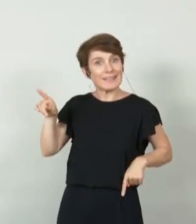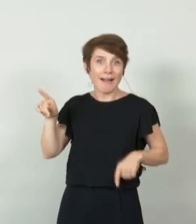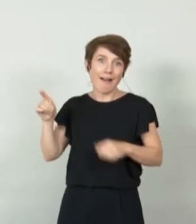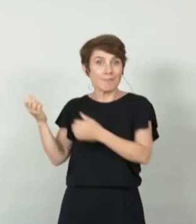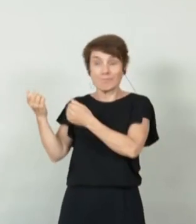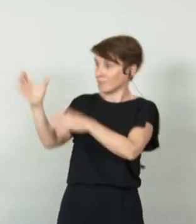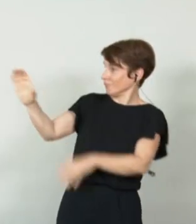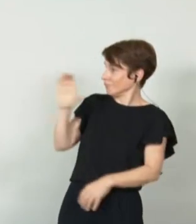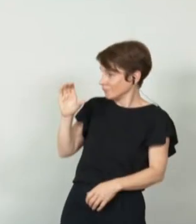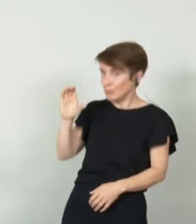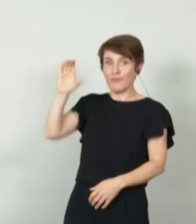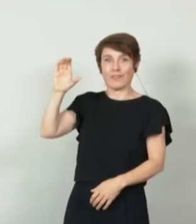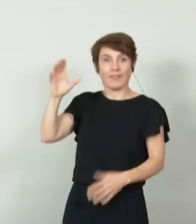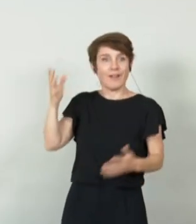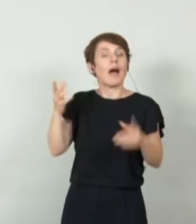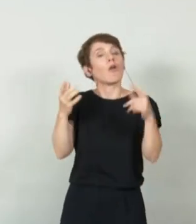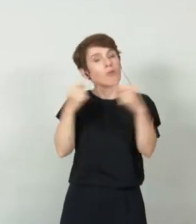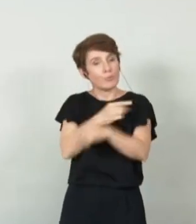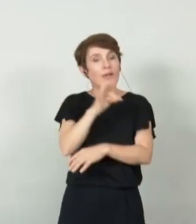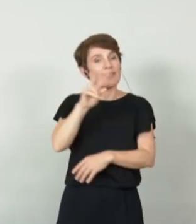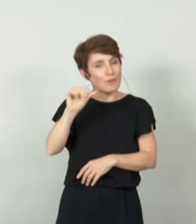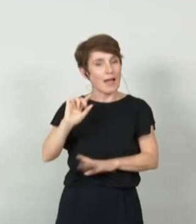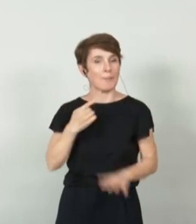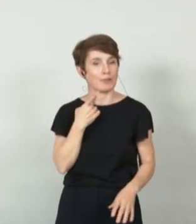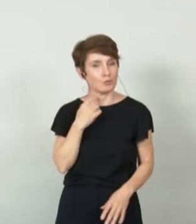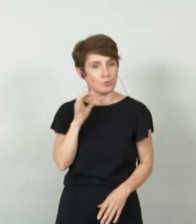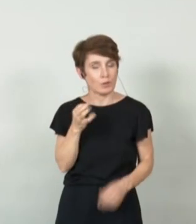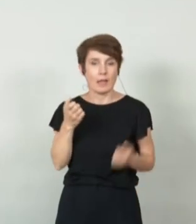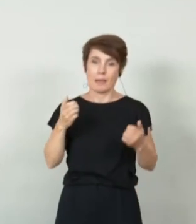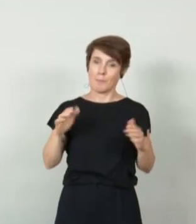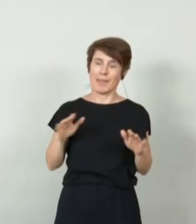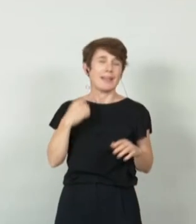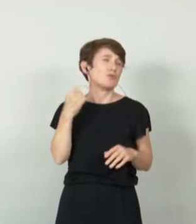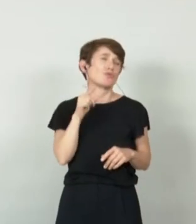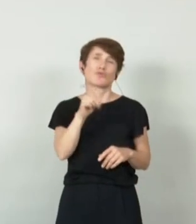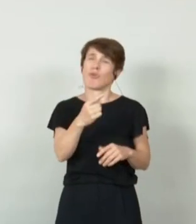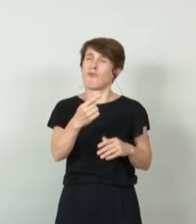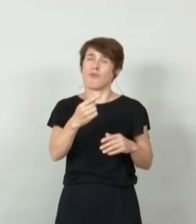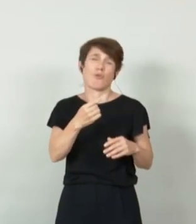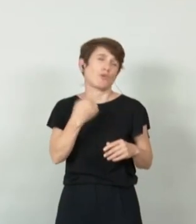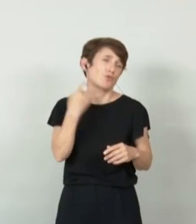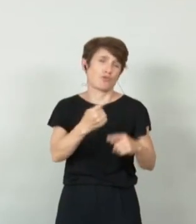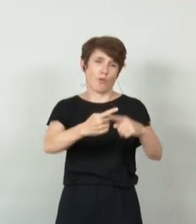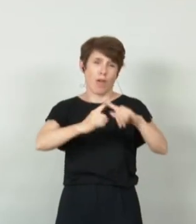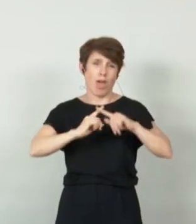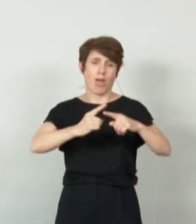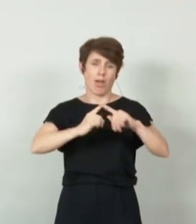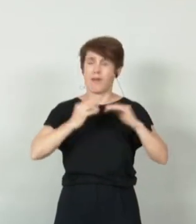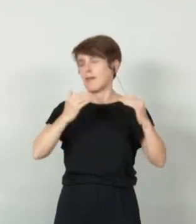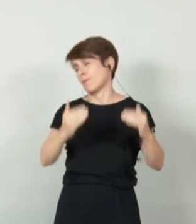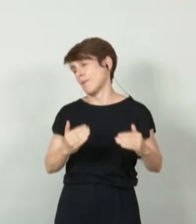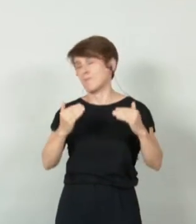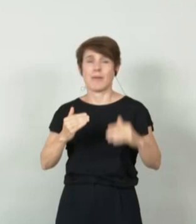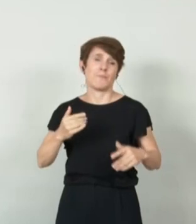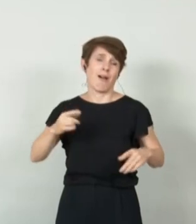certes sur la TVA vous avez perdu mais l'argument ultime et qui est toujours votre dernier argument quand vous ne savez plus quoi répondre c'est